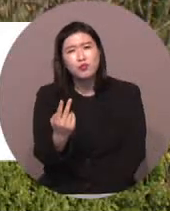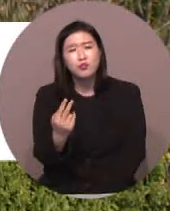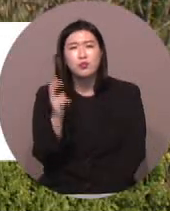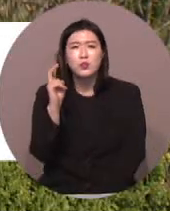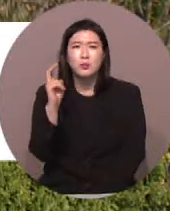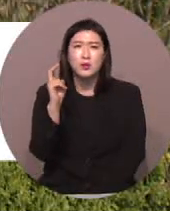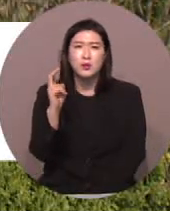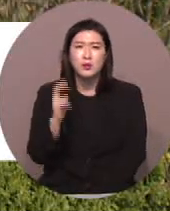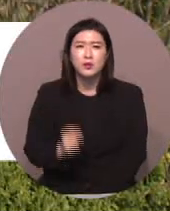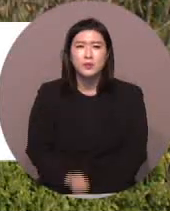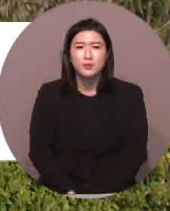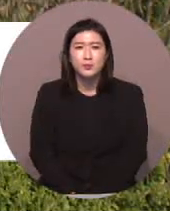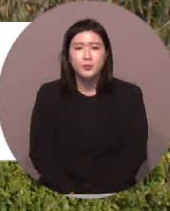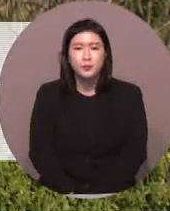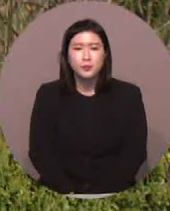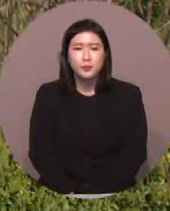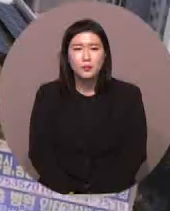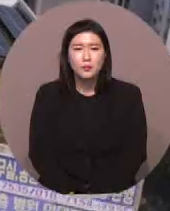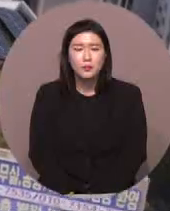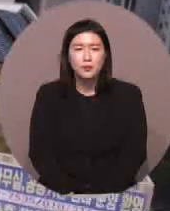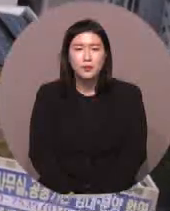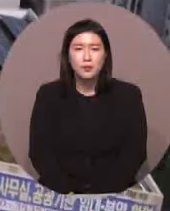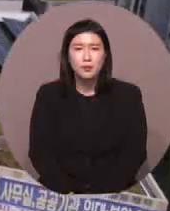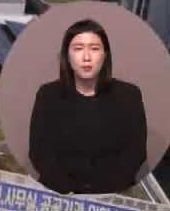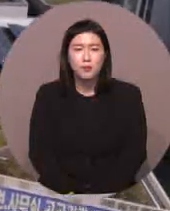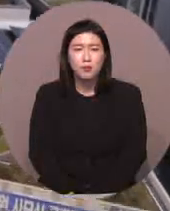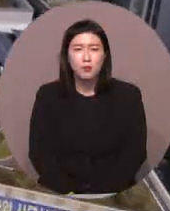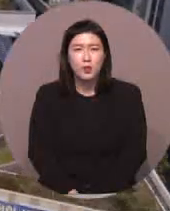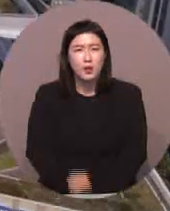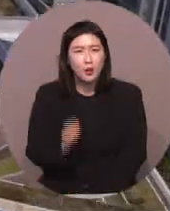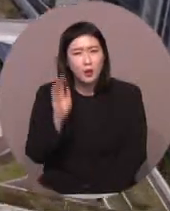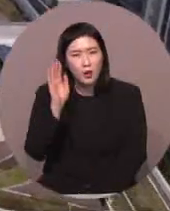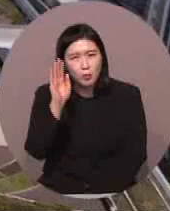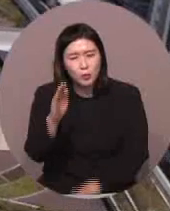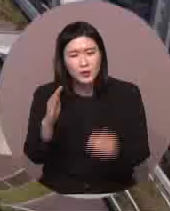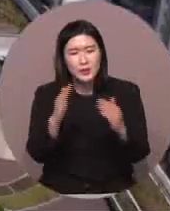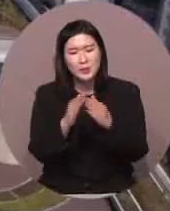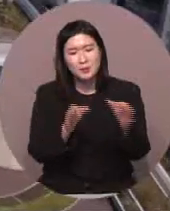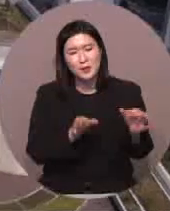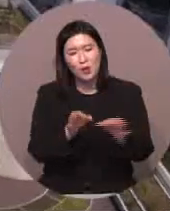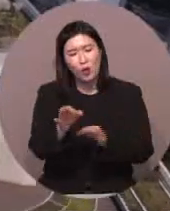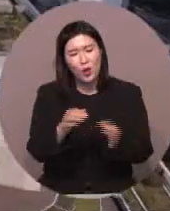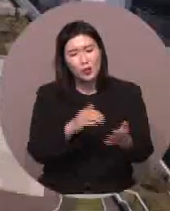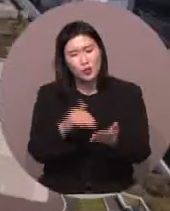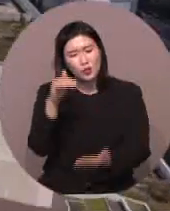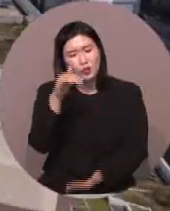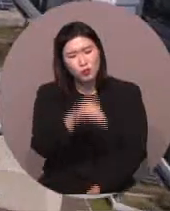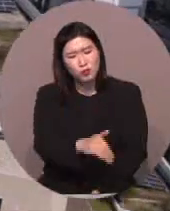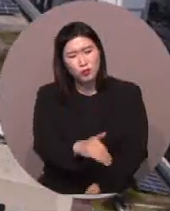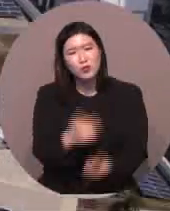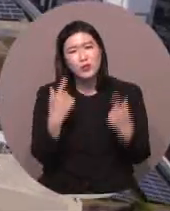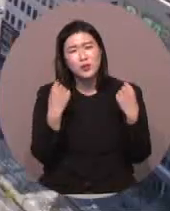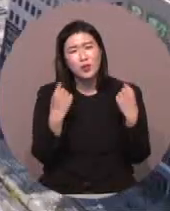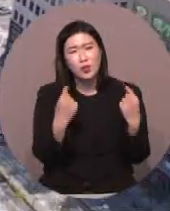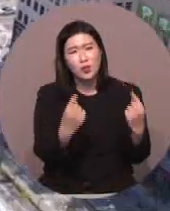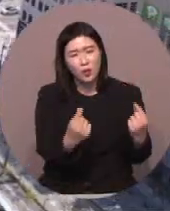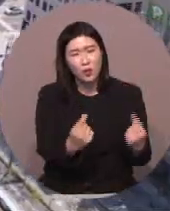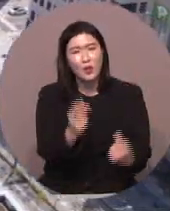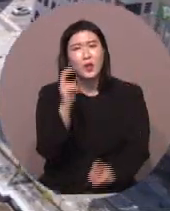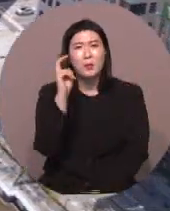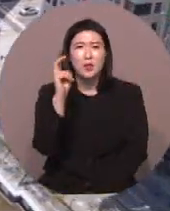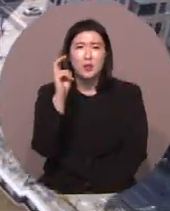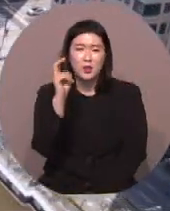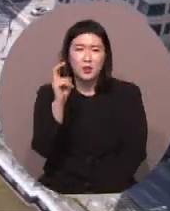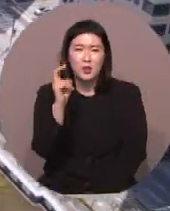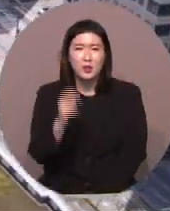불안정하게 움직이는 모습이 좀 보일 수가 있어요. 당분간 부동산 시장에서는 관망세가 지속될 가능성이 커지는